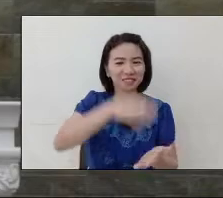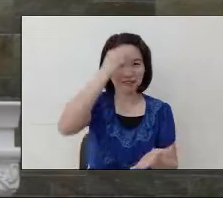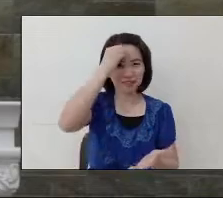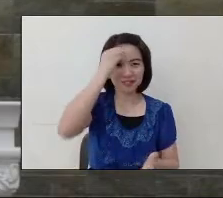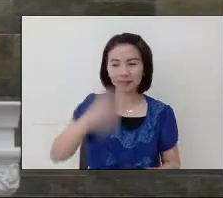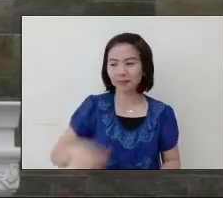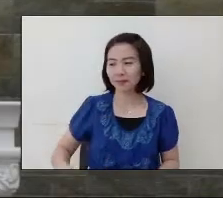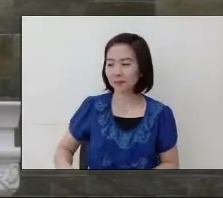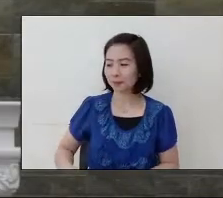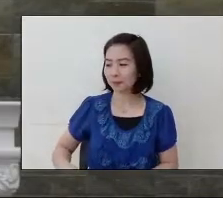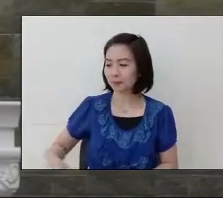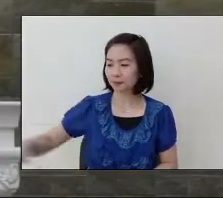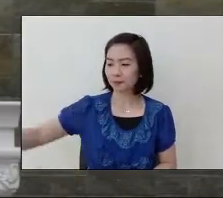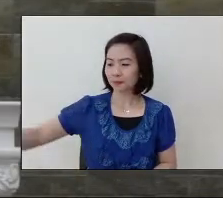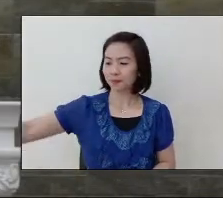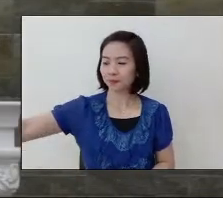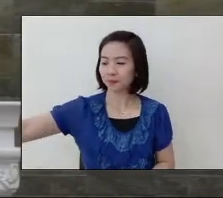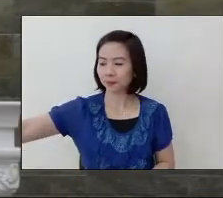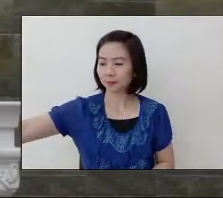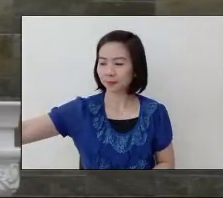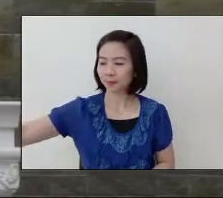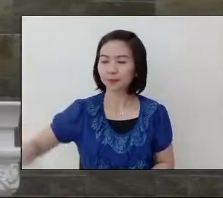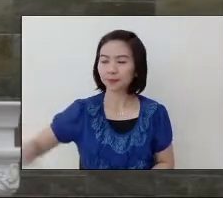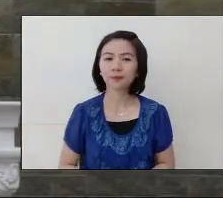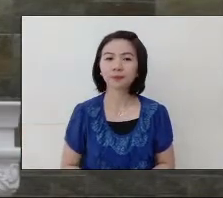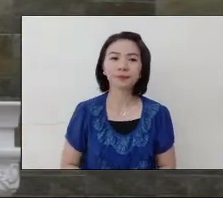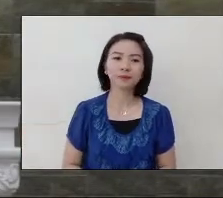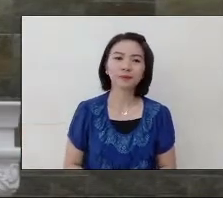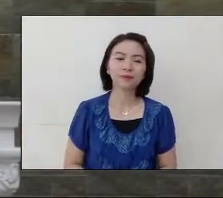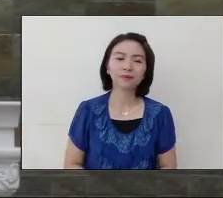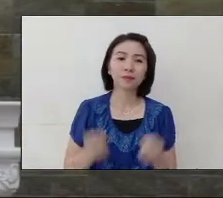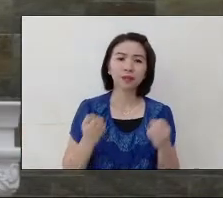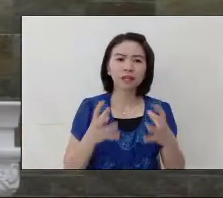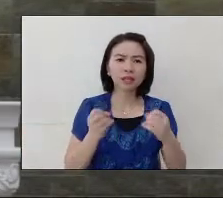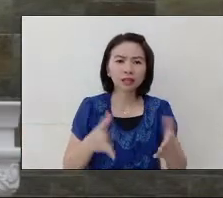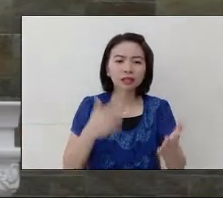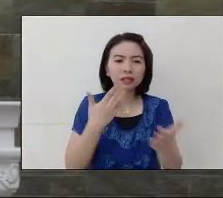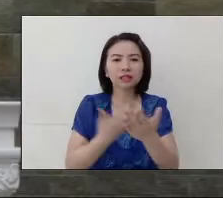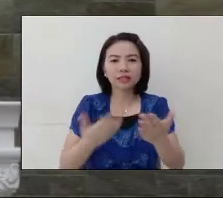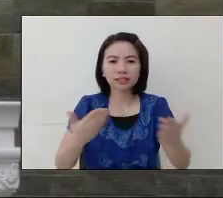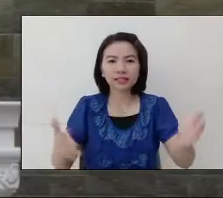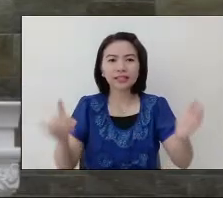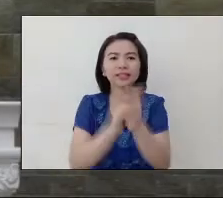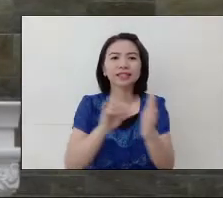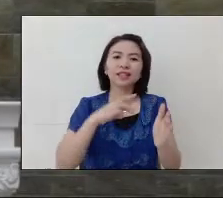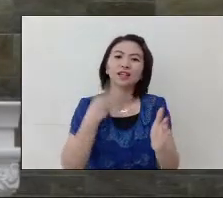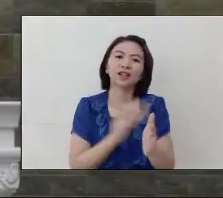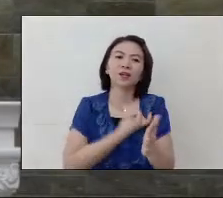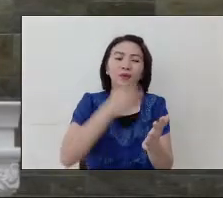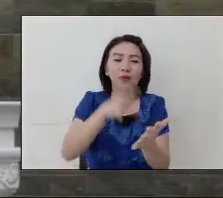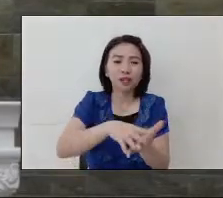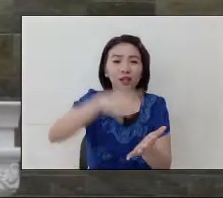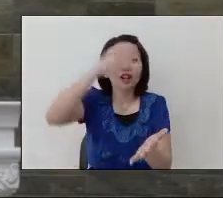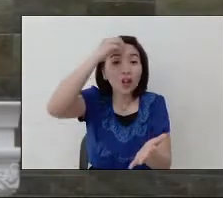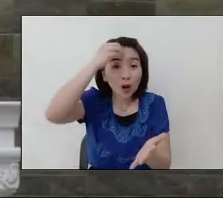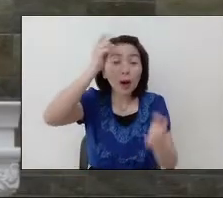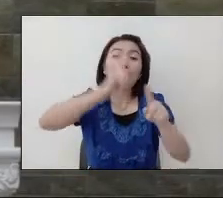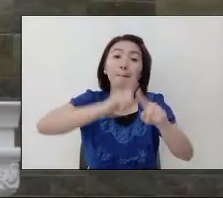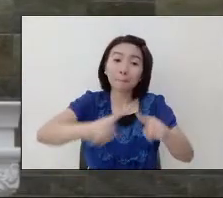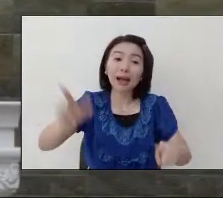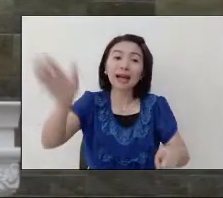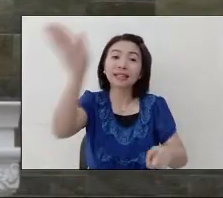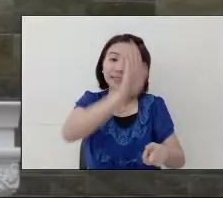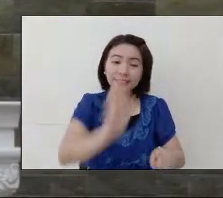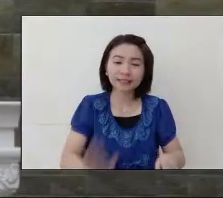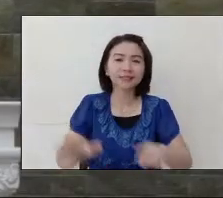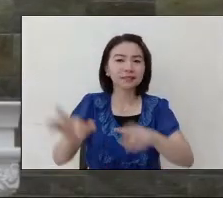Maraming bagay, tatapusin ko po ito dito. Maraming bagay tayong natututunan pero hindi po natin tinatanggap. Kasi meron